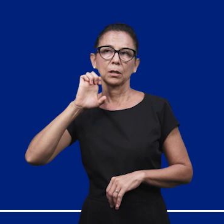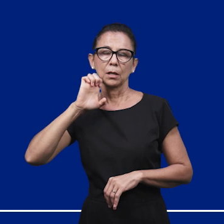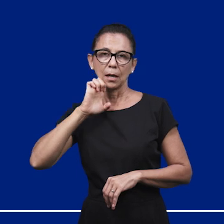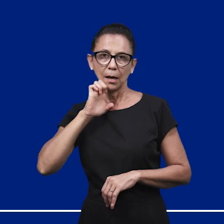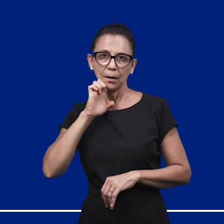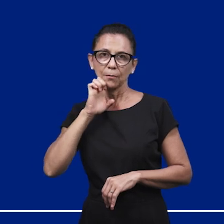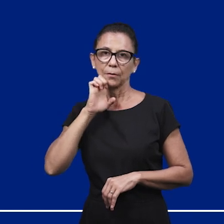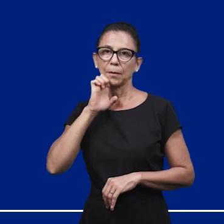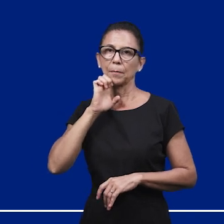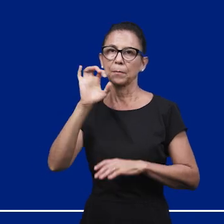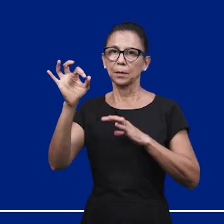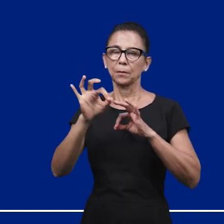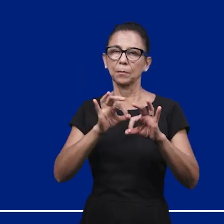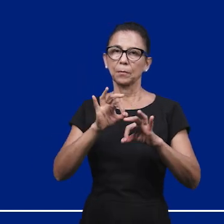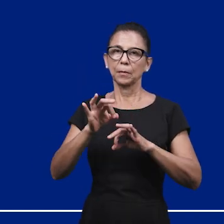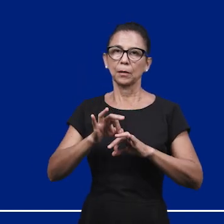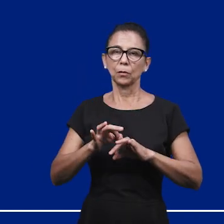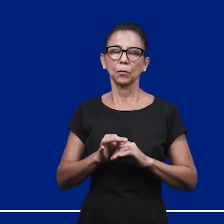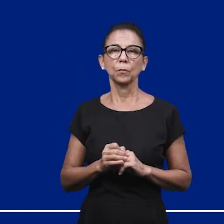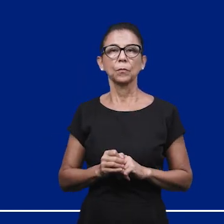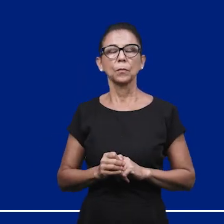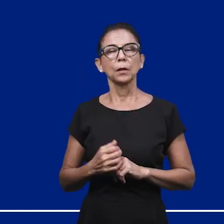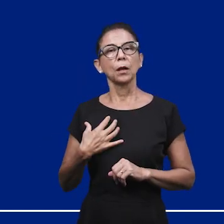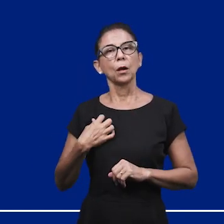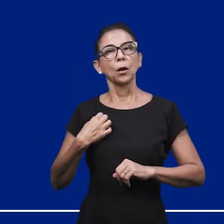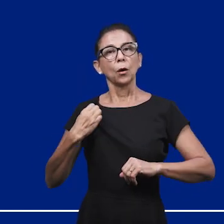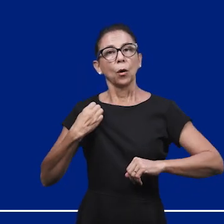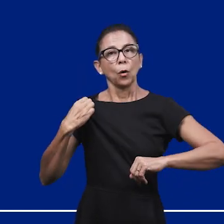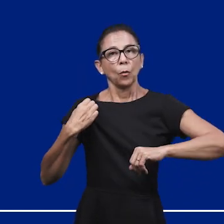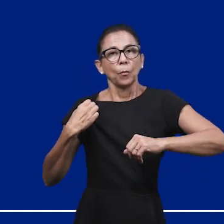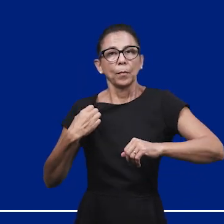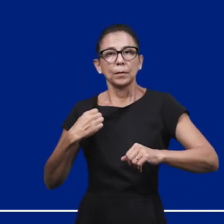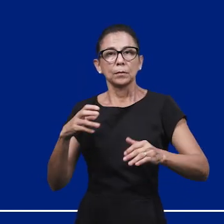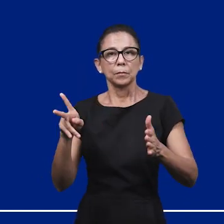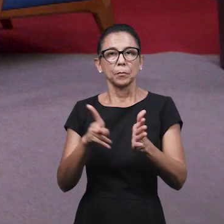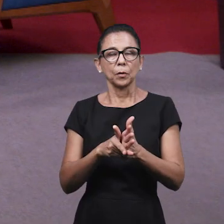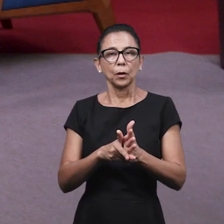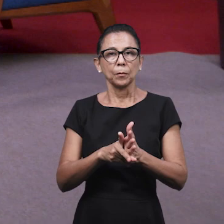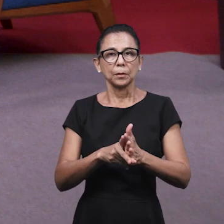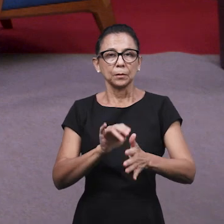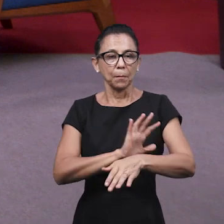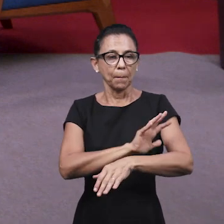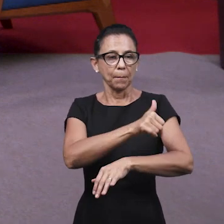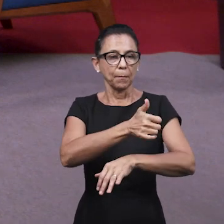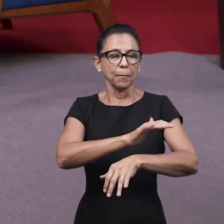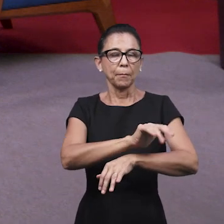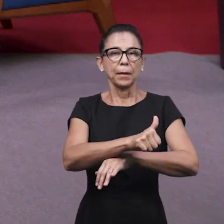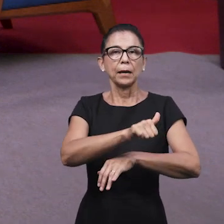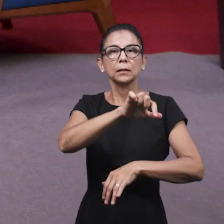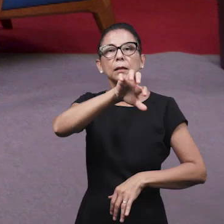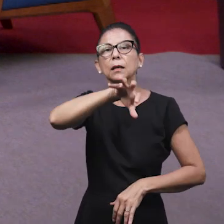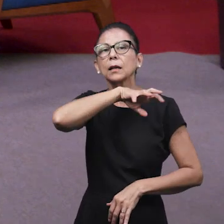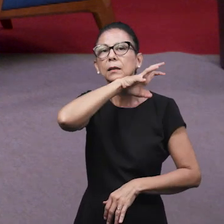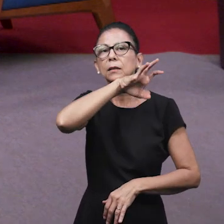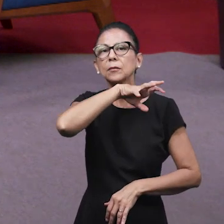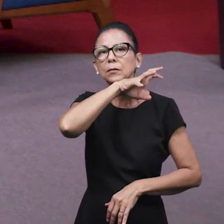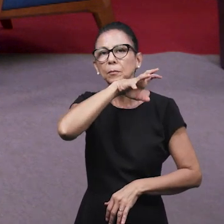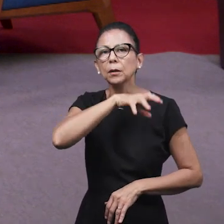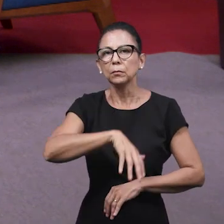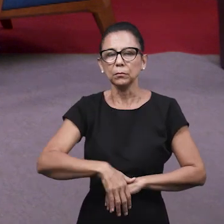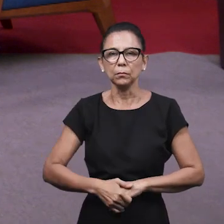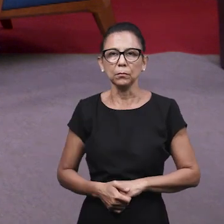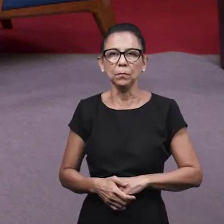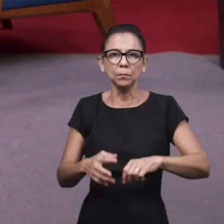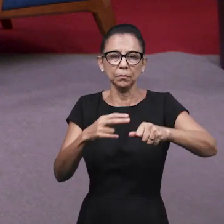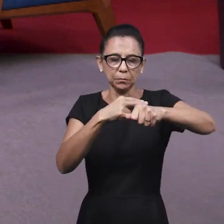à Adam et Ève des tuniques en peau et les habiller. Donc, c'est comme vous avez dit, c'est l'action du Seigneur pour cacher le